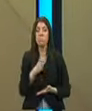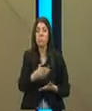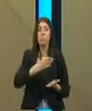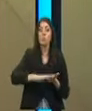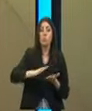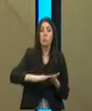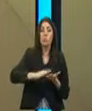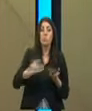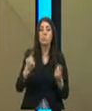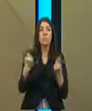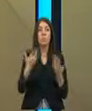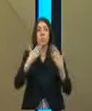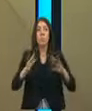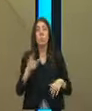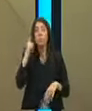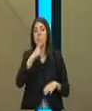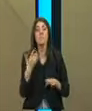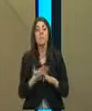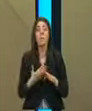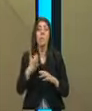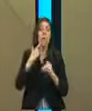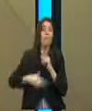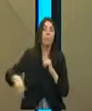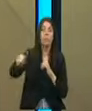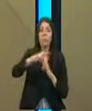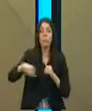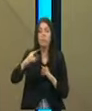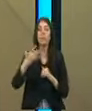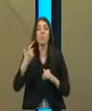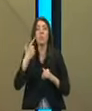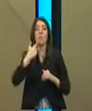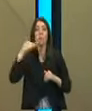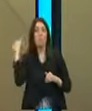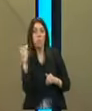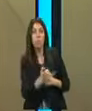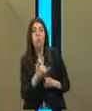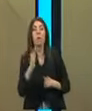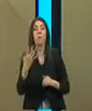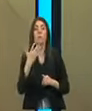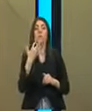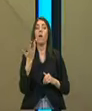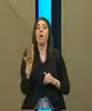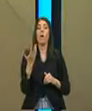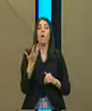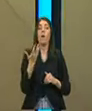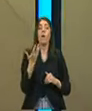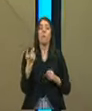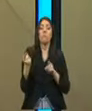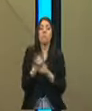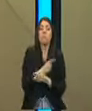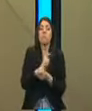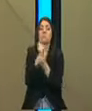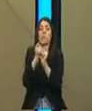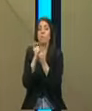aşılabilir bir yerde değil. Çünkü seçmenin o birikmiş tepkisini aşabilecek hem kadrolar getireceksiniz, hem aktörler